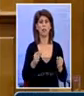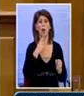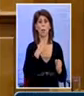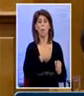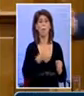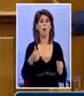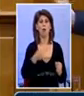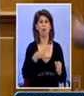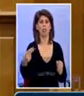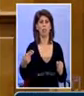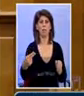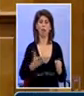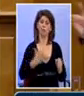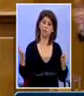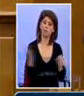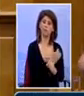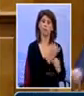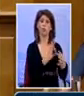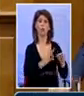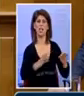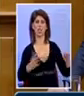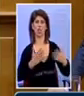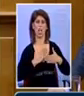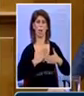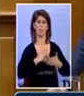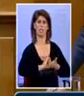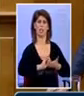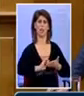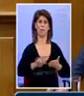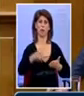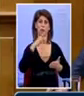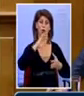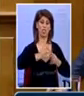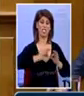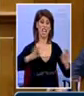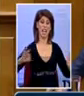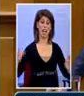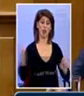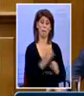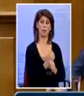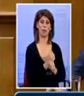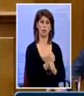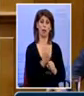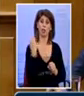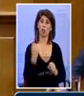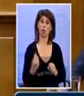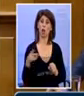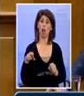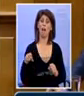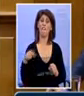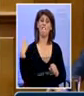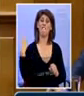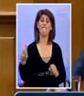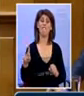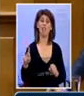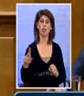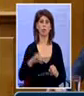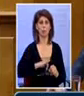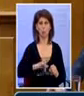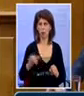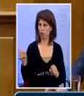story, ότι όλα βαίνουν καλώς, ότι πηγαίνουμε σε ένα σενάριο επιτυχίας. Και ο καλός σας φίλος, κύριε Σαμαρά, ποτέ